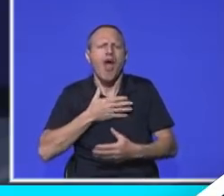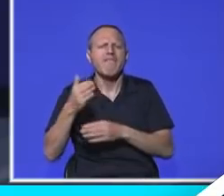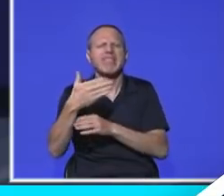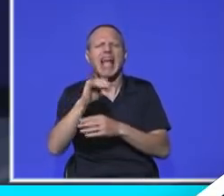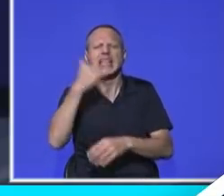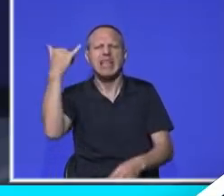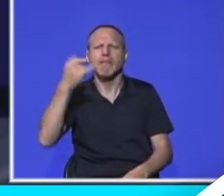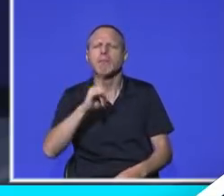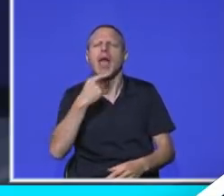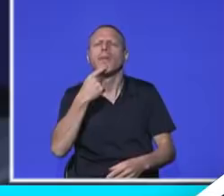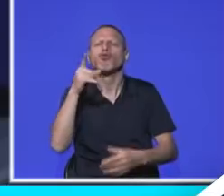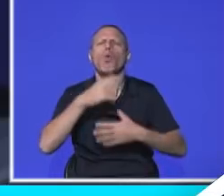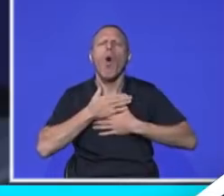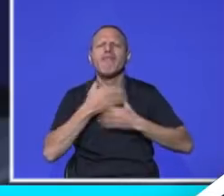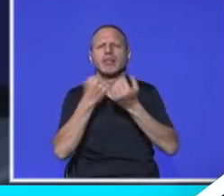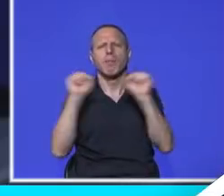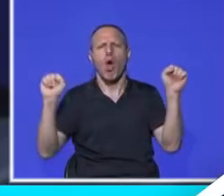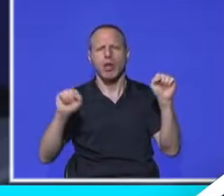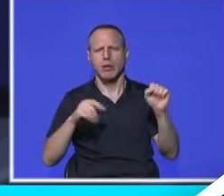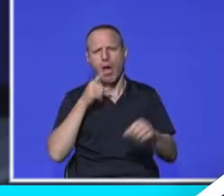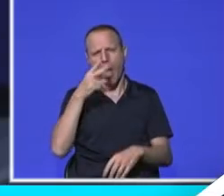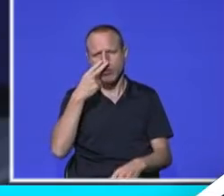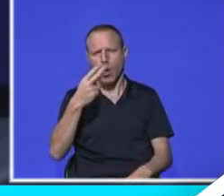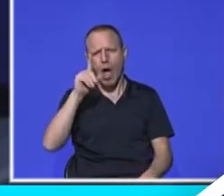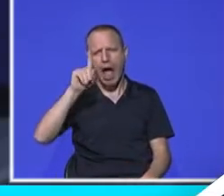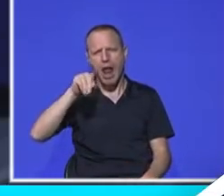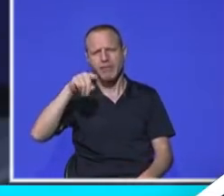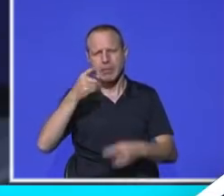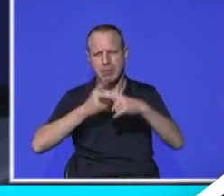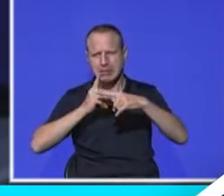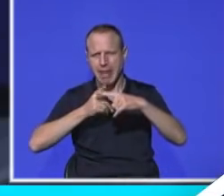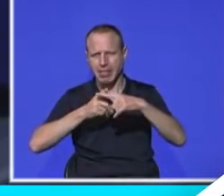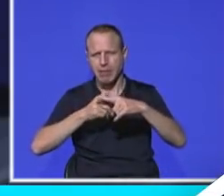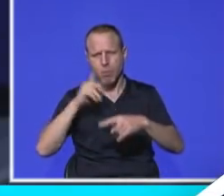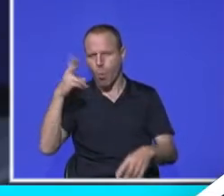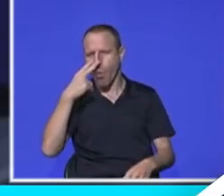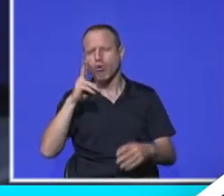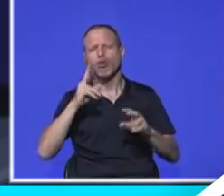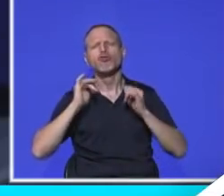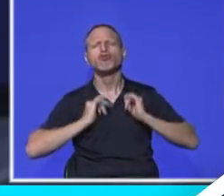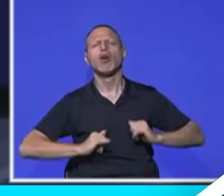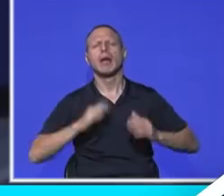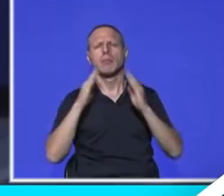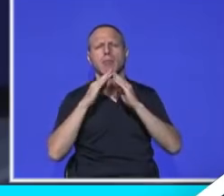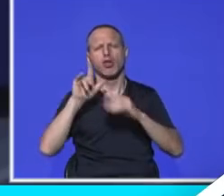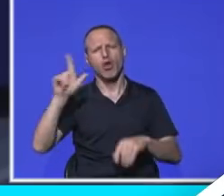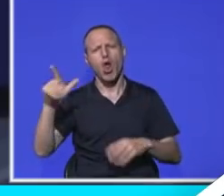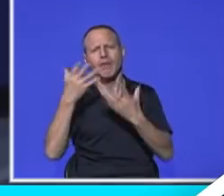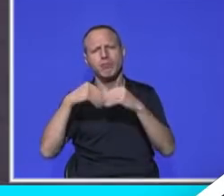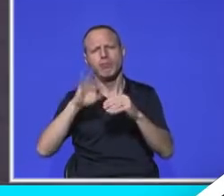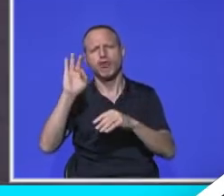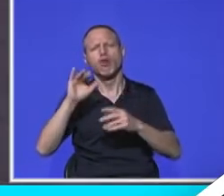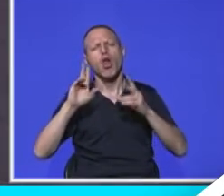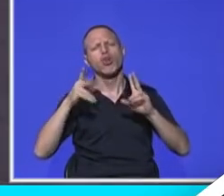אוהב דמוקרטיה? עכשיו את רואה את האלפים בעצמתים. הוא רואה שיש לו שקט בבית. לא ולמשפחתו יש שקט, אין